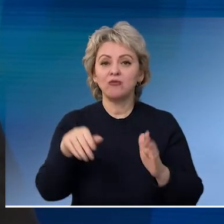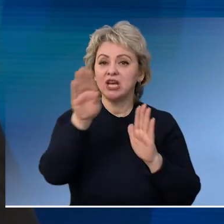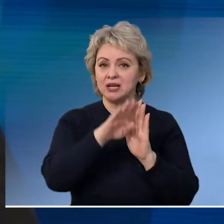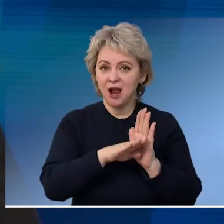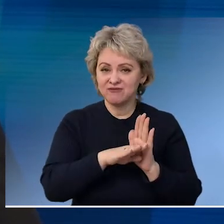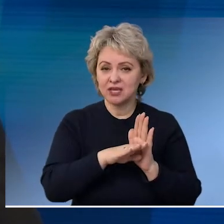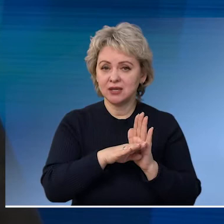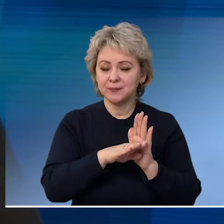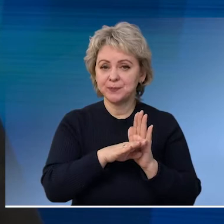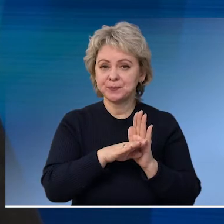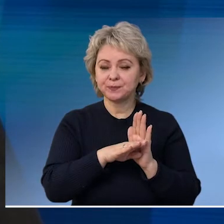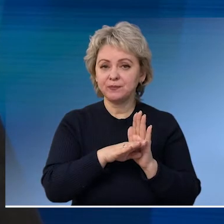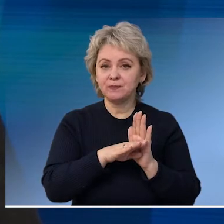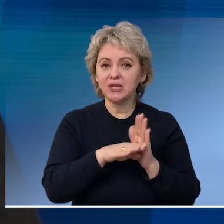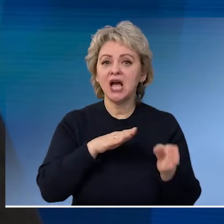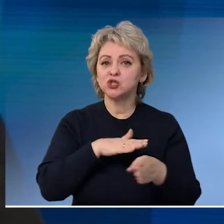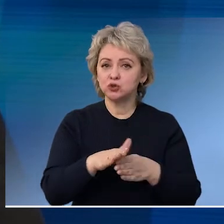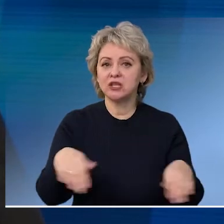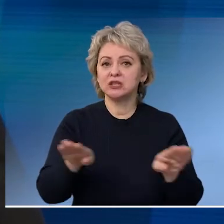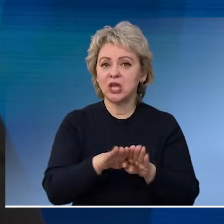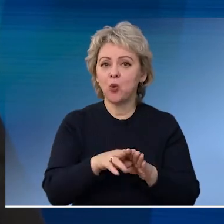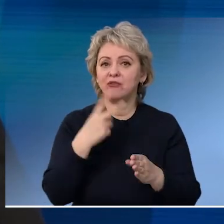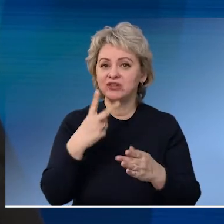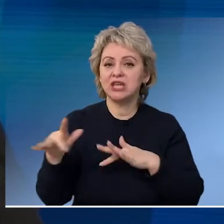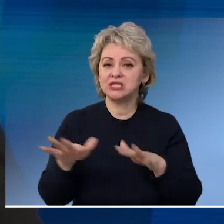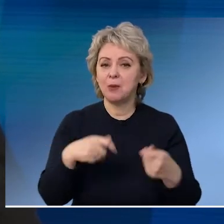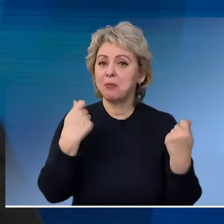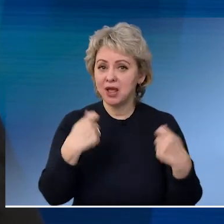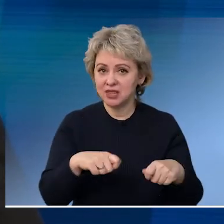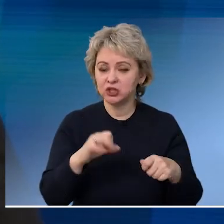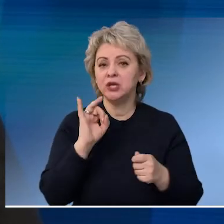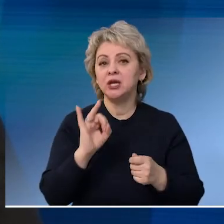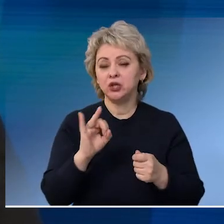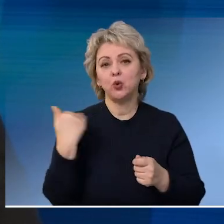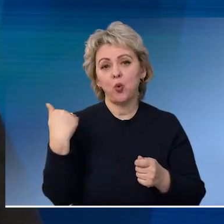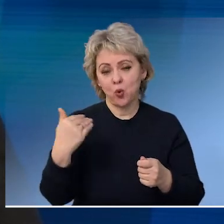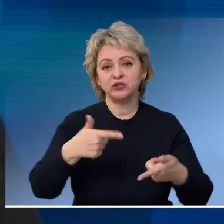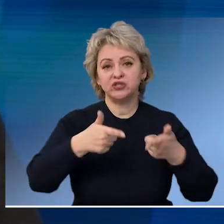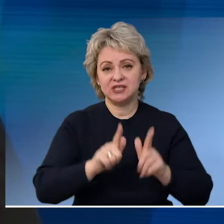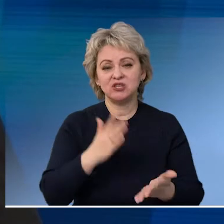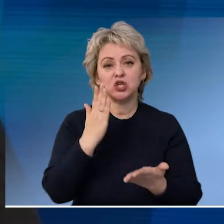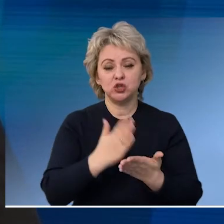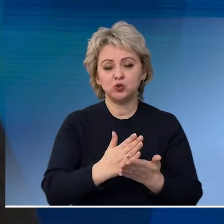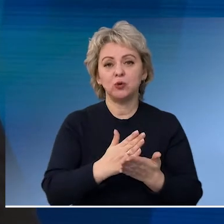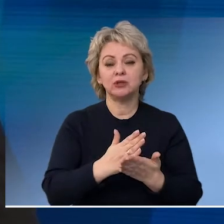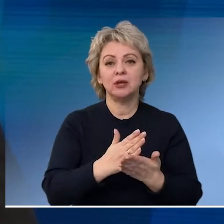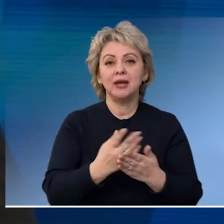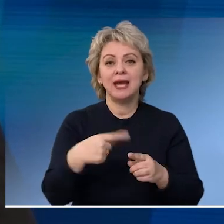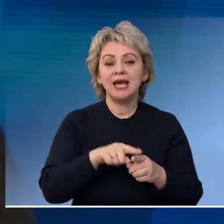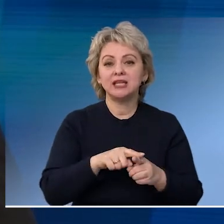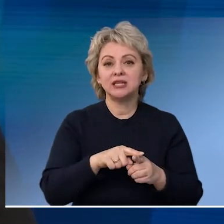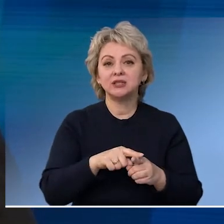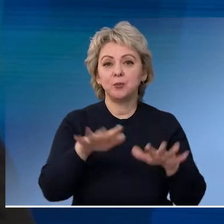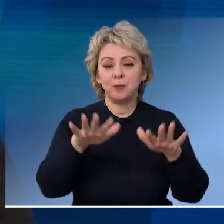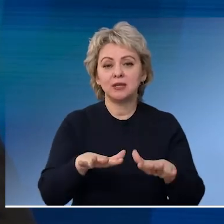разработаны графики вот, осуществления такого вида деятельности. И он действительно несет, вот